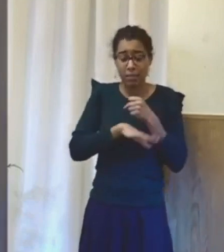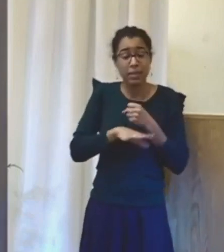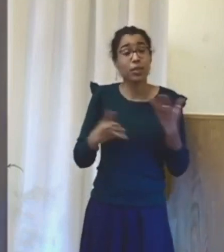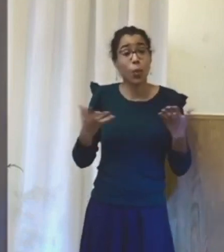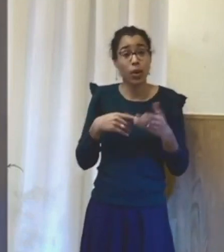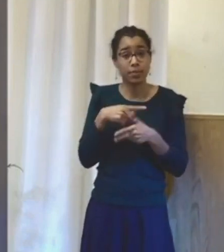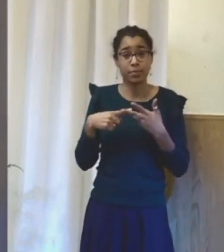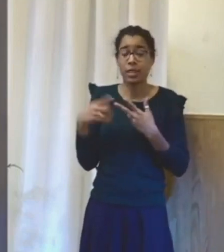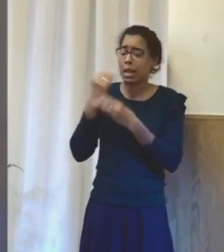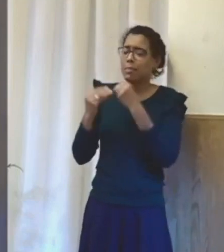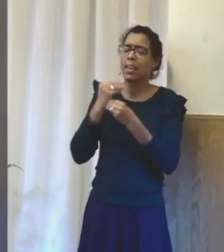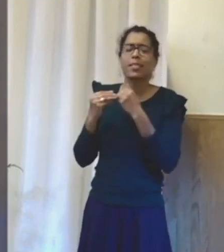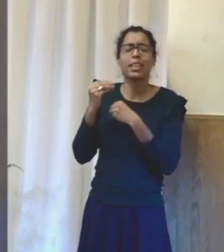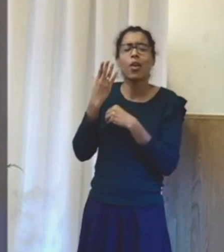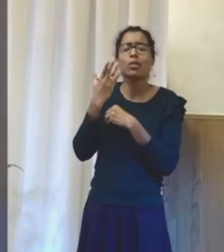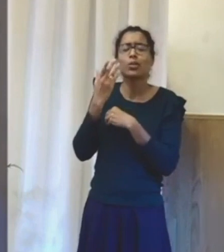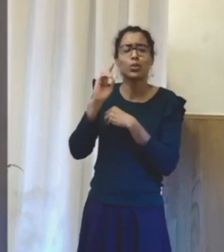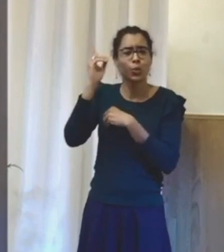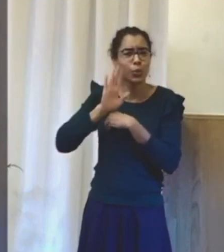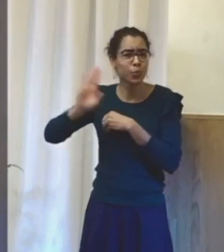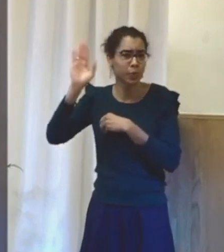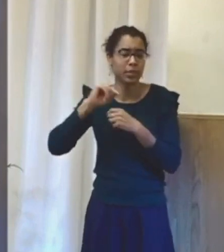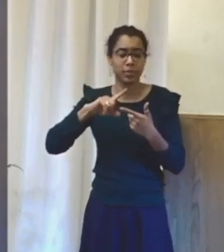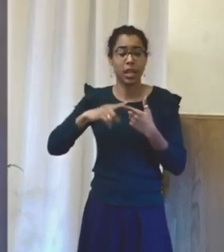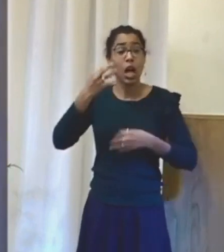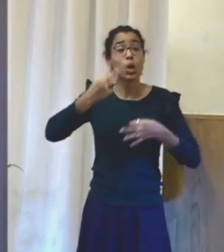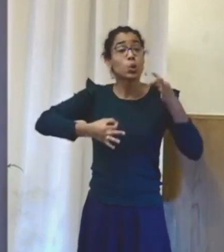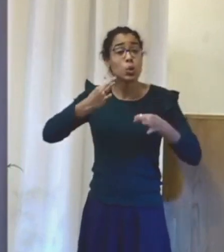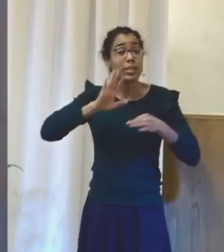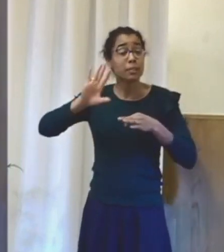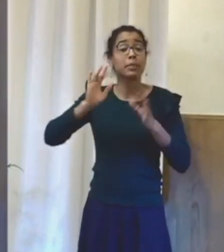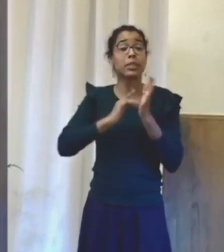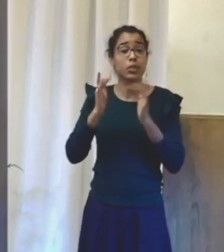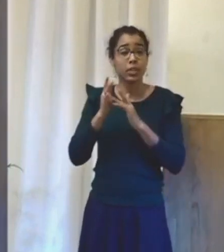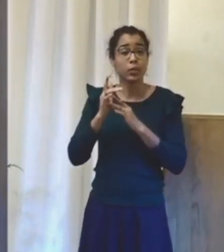Dieu, la justice de Christ qui est remise à tous ceux qui croient,